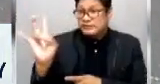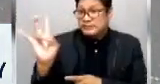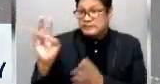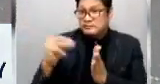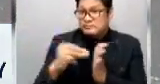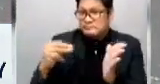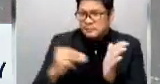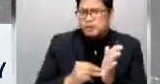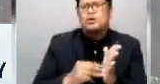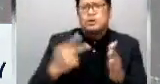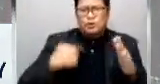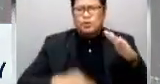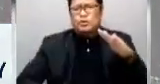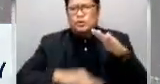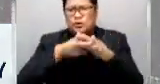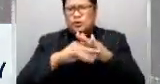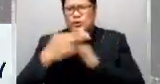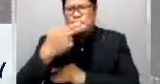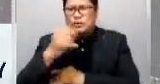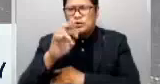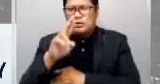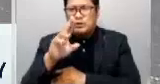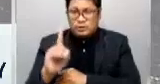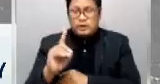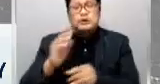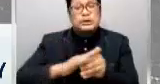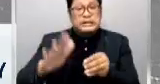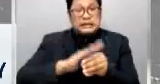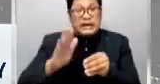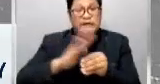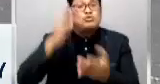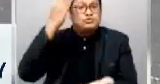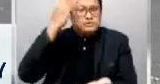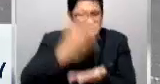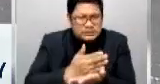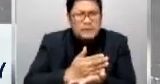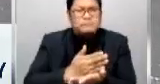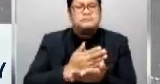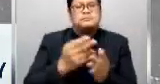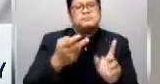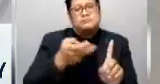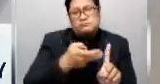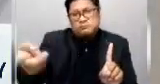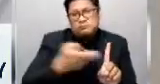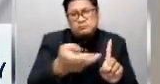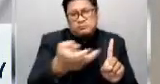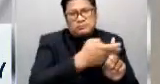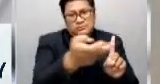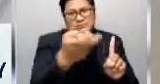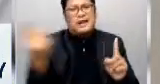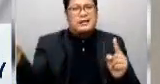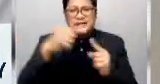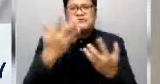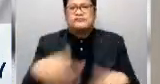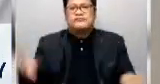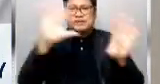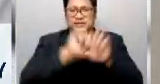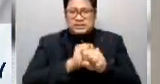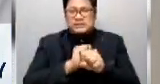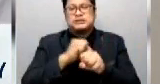immunity o sapat na bilang ng tao para maputol ang hawaan ng COVID bago matapos ang taon. Ibig sabihin nun, aabot tayo